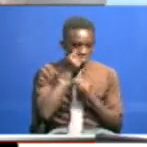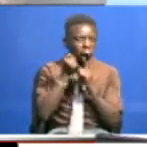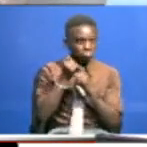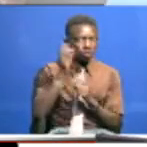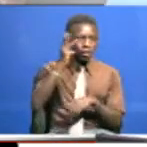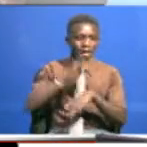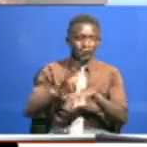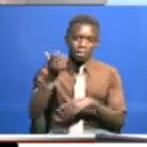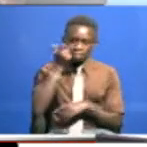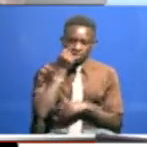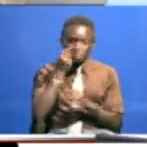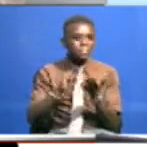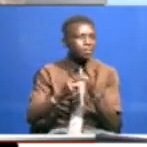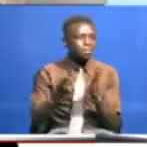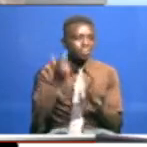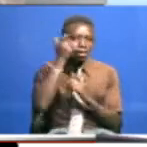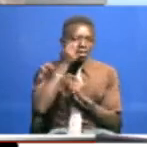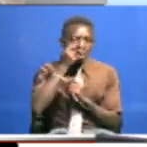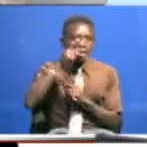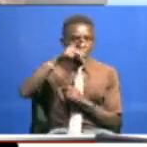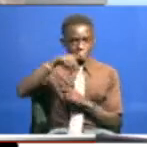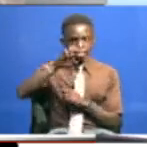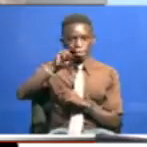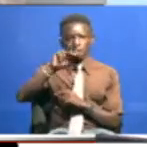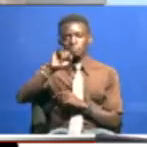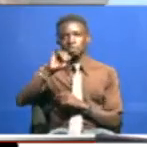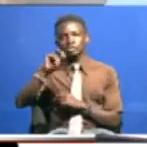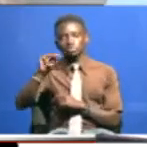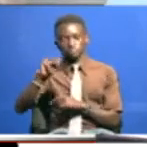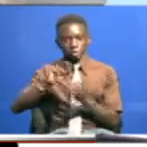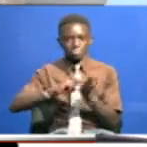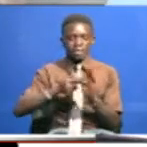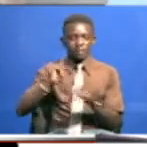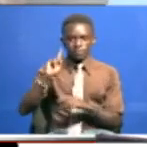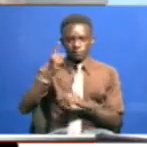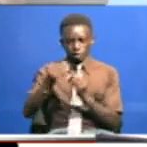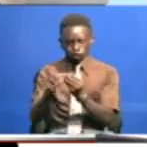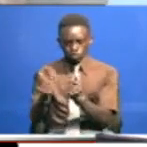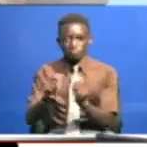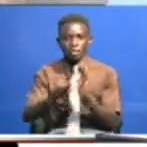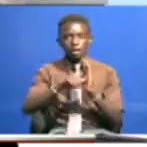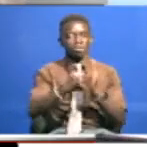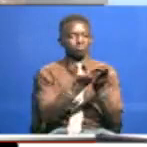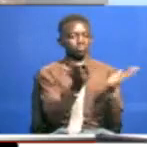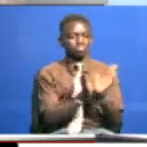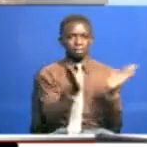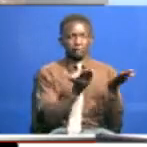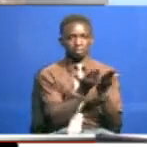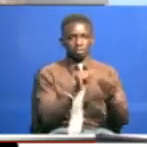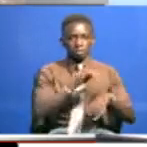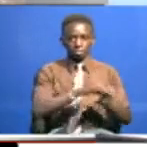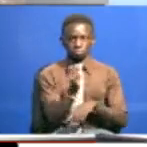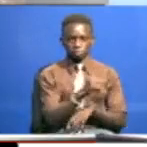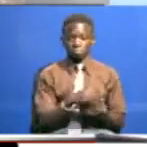marupurupu yao ya kila mwezi kabla watumishi wa umma kupata mishahara yao. Rais William Ruto amesema hatua hiyo itawalinda